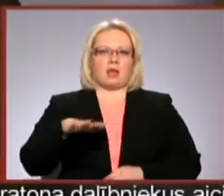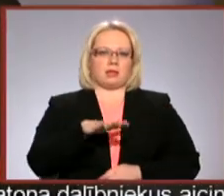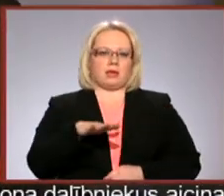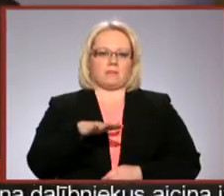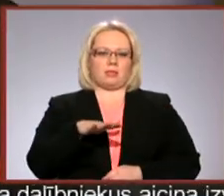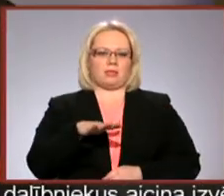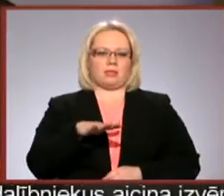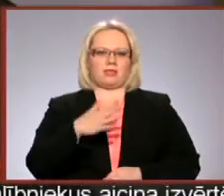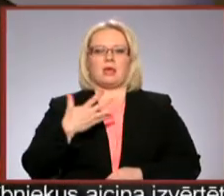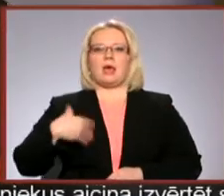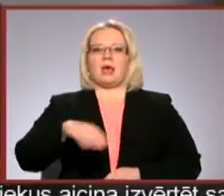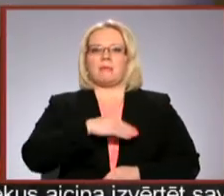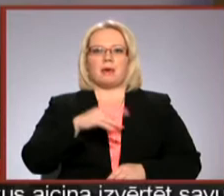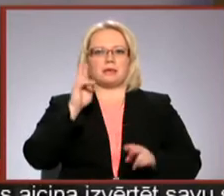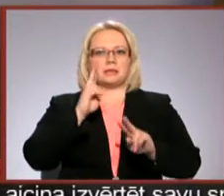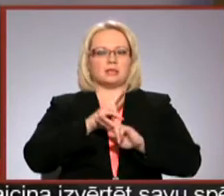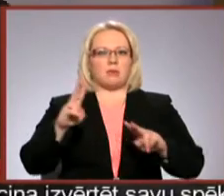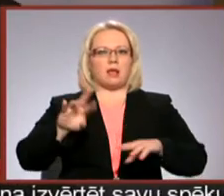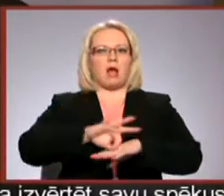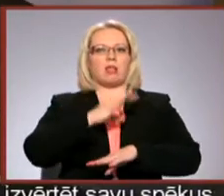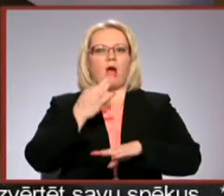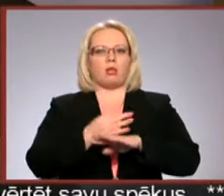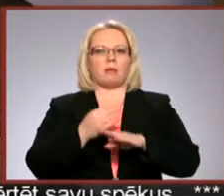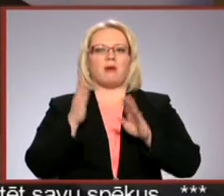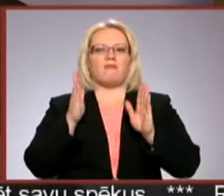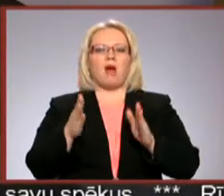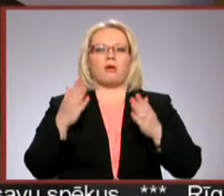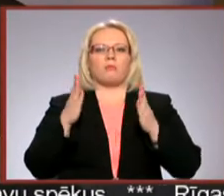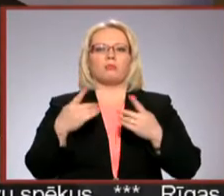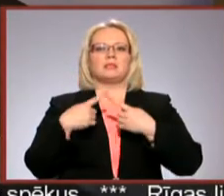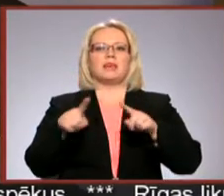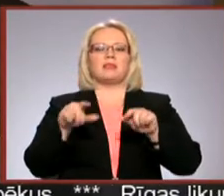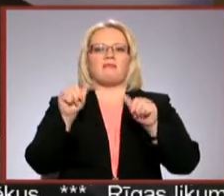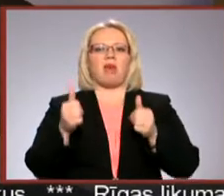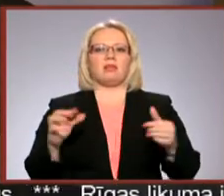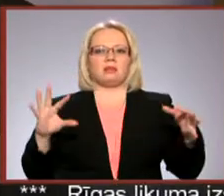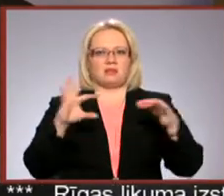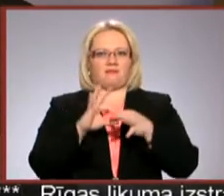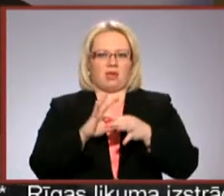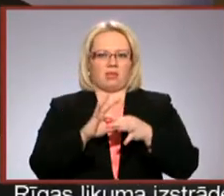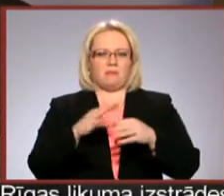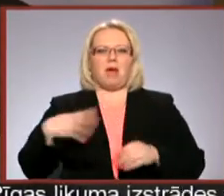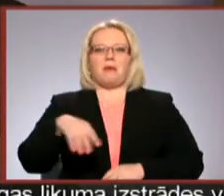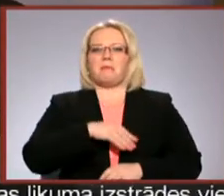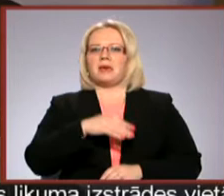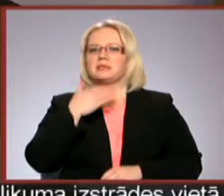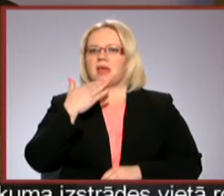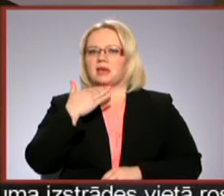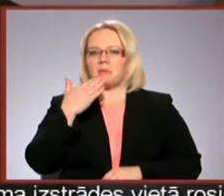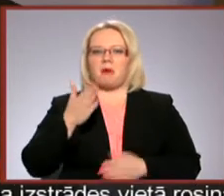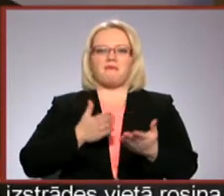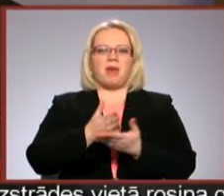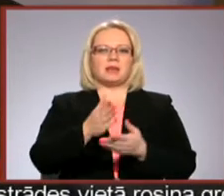Mēs nesaprotam, ka laulība var būt arī kaut kādu citu veidu savienība. Mēs negribam vērsties